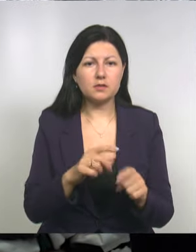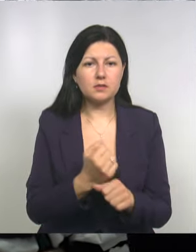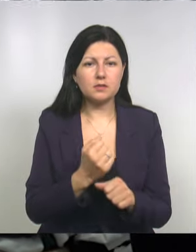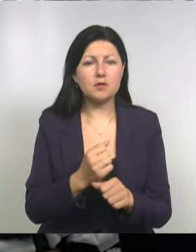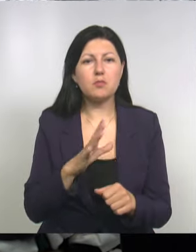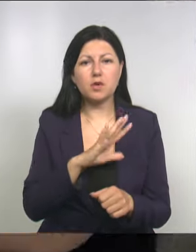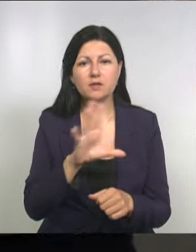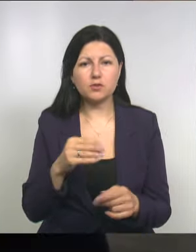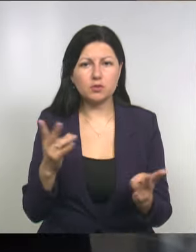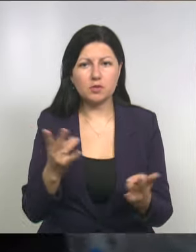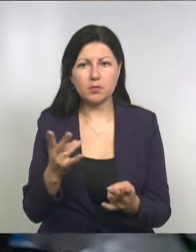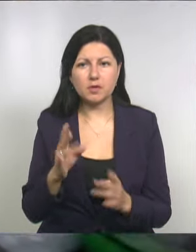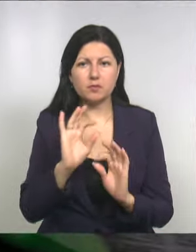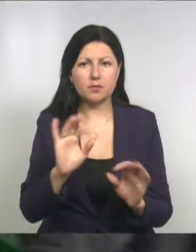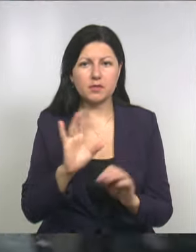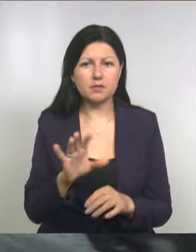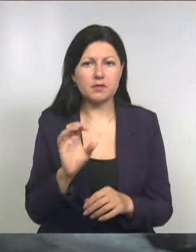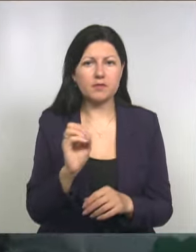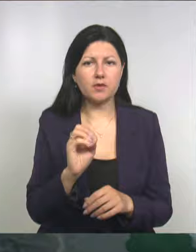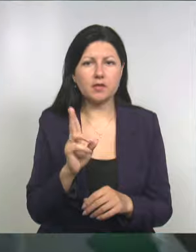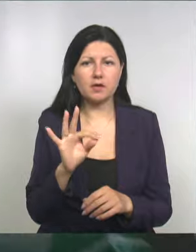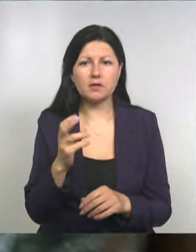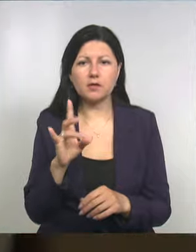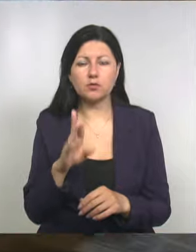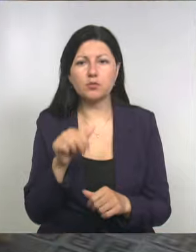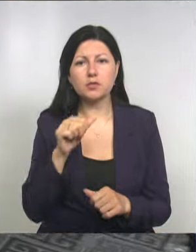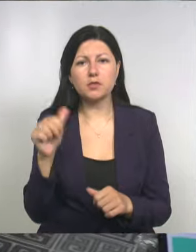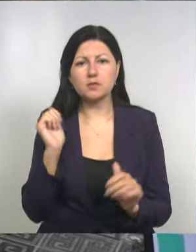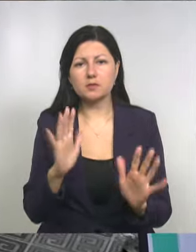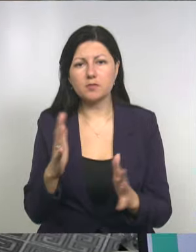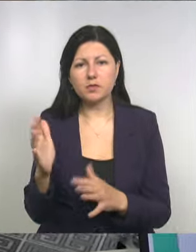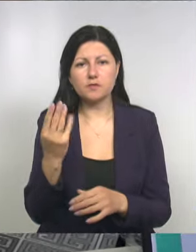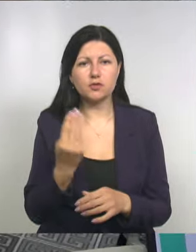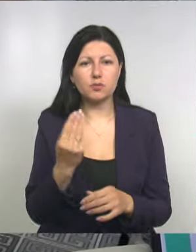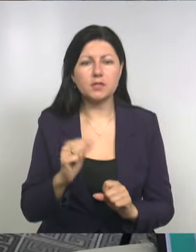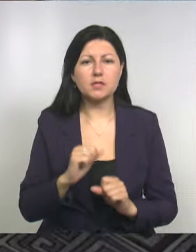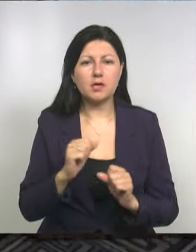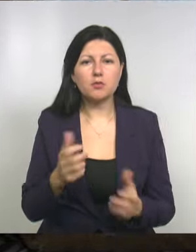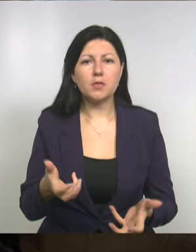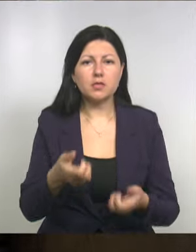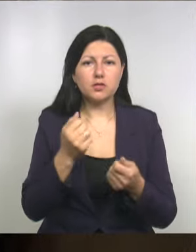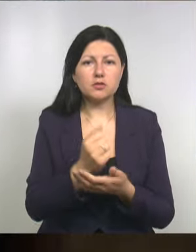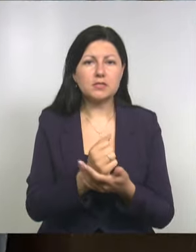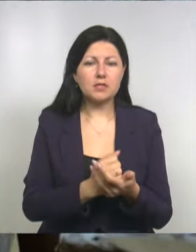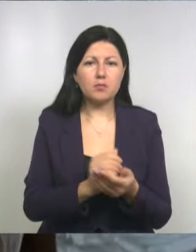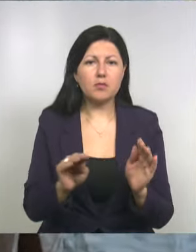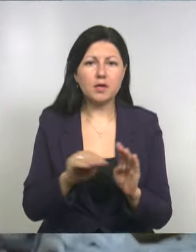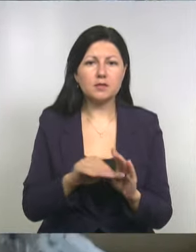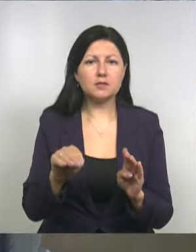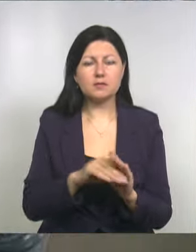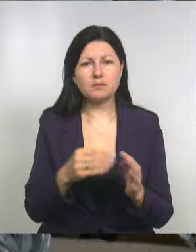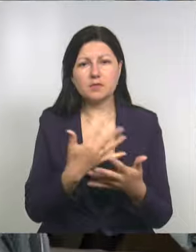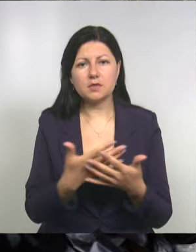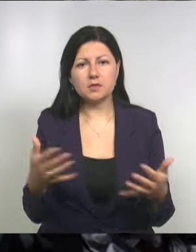было все необходимое, поясняет Евгения Кондратюк. После прошлогодних событий в Шебекино стараются поддерживать запас товаров и сезонных вещей